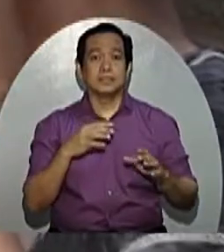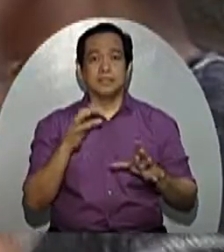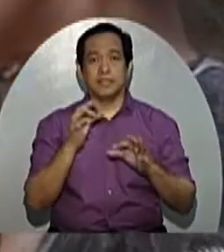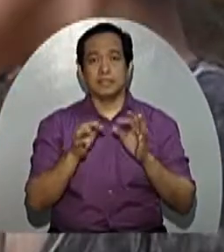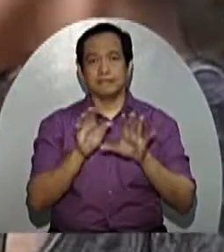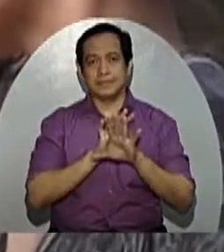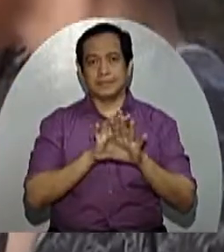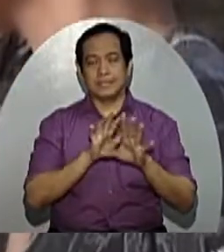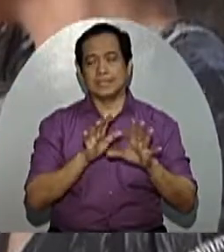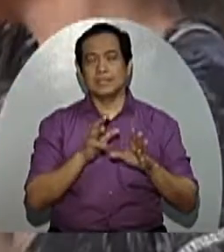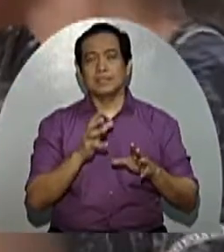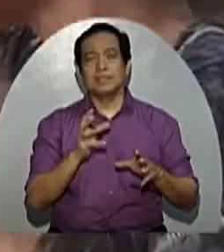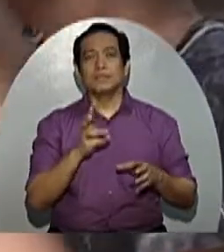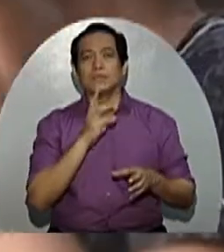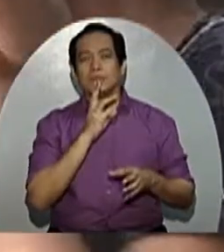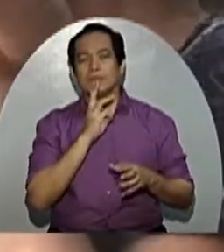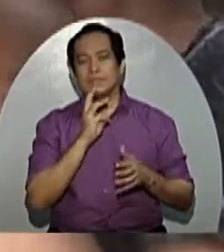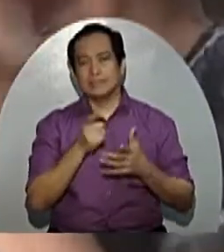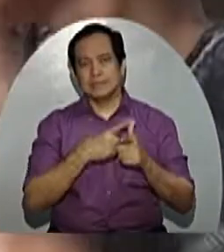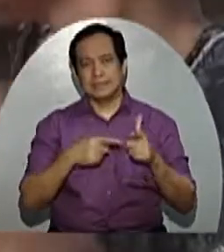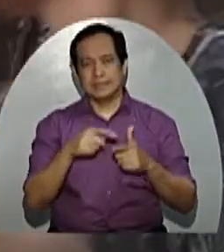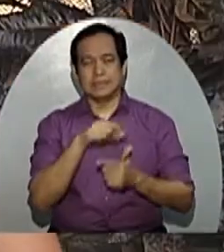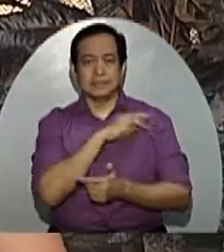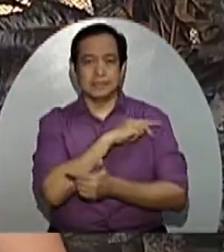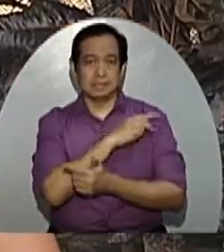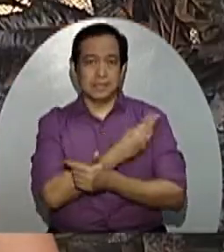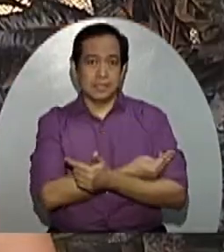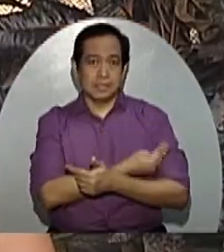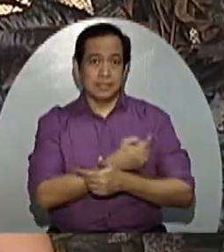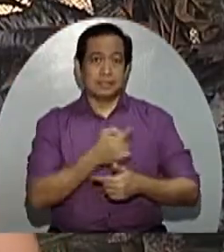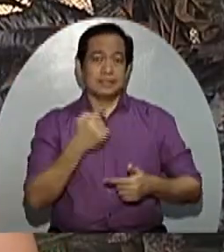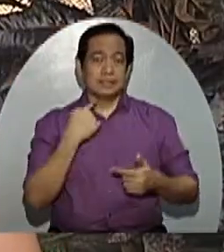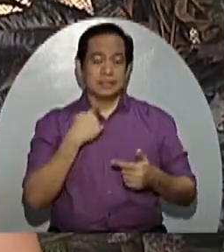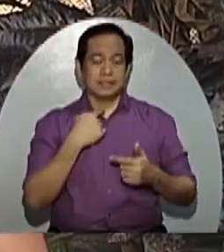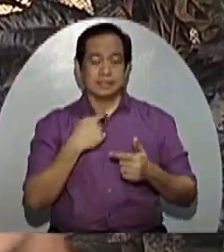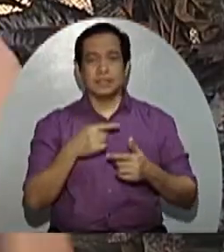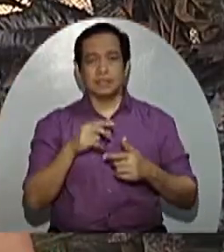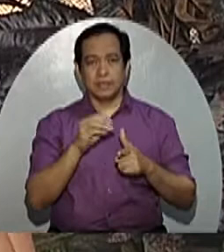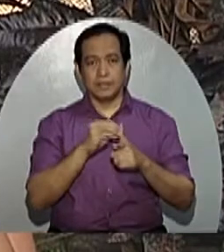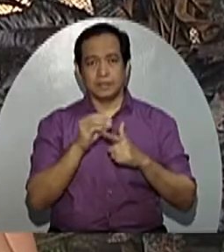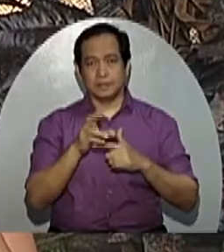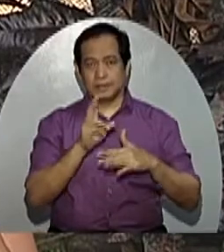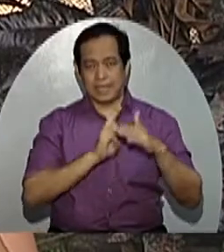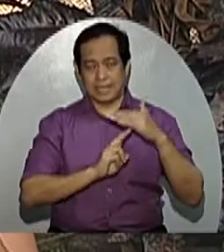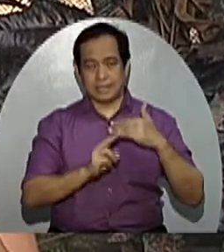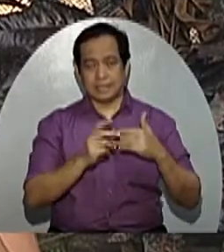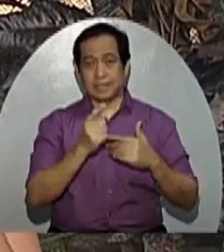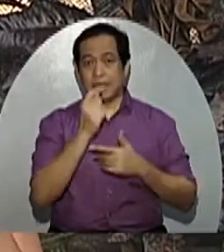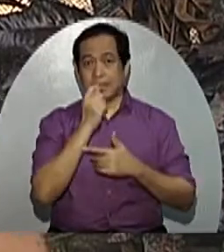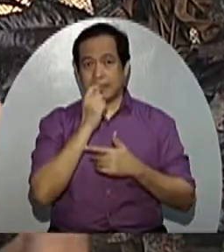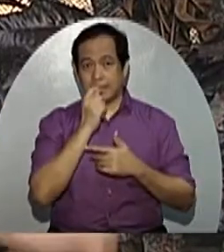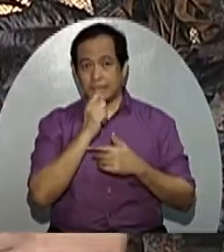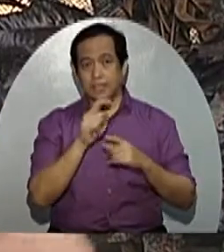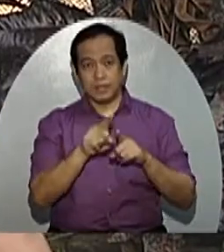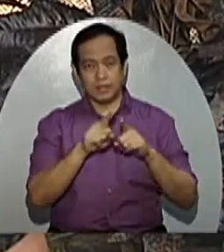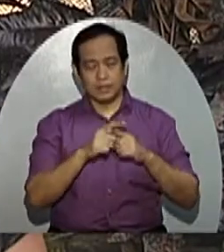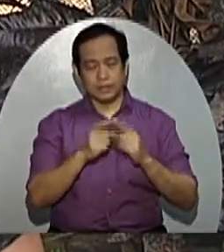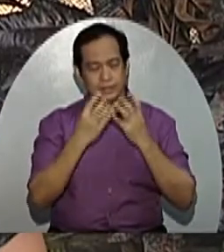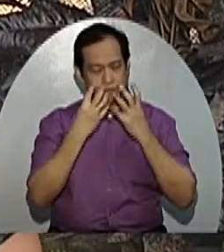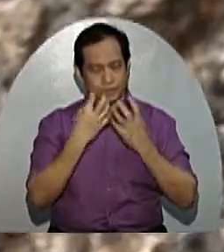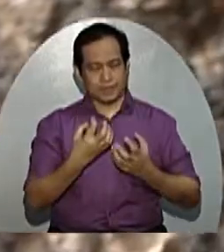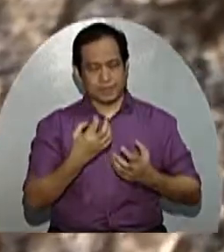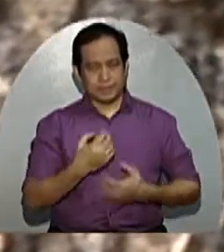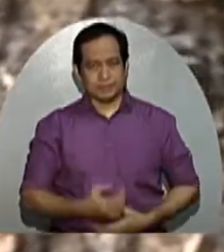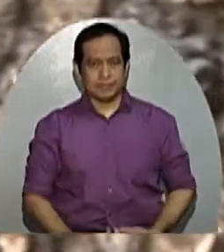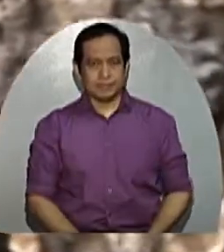tubig yung namuo daw pong laman. Pati po yung ilalim po ng dila niya ay namamaga.